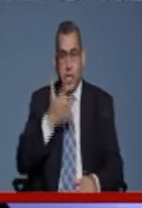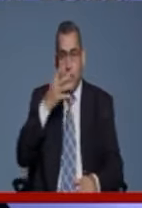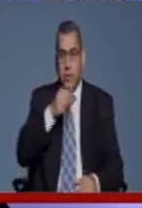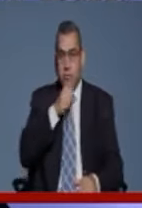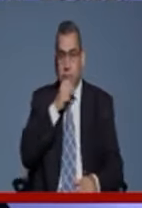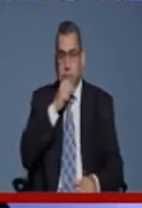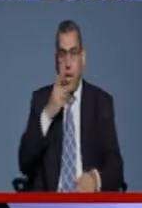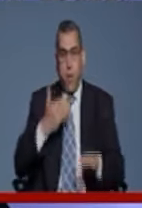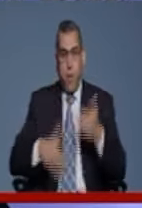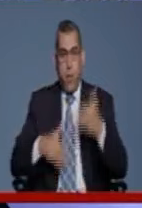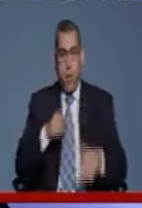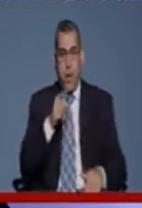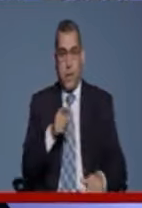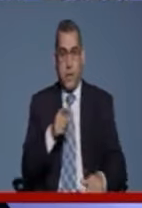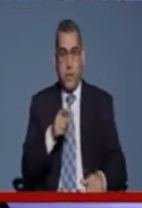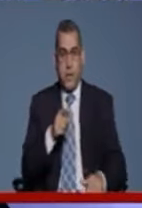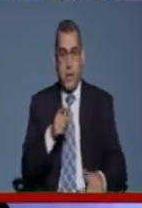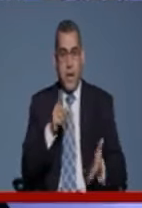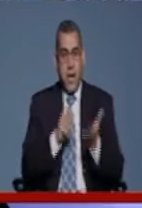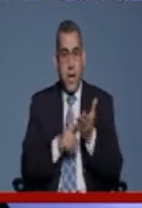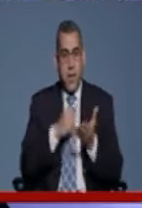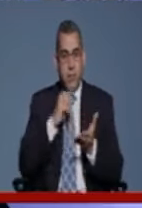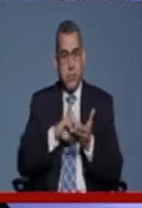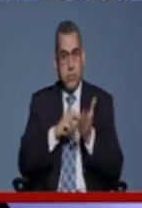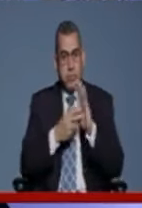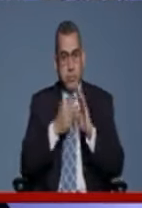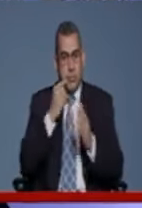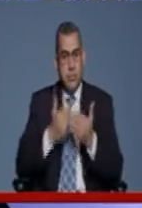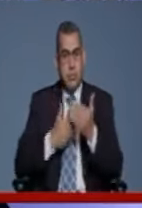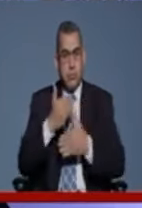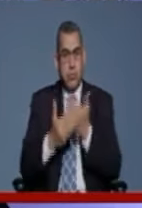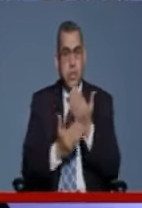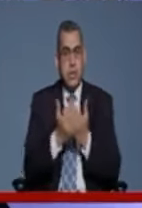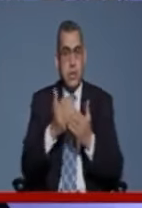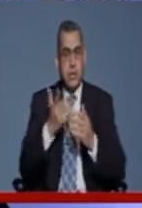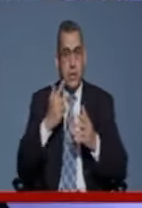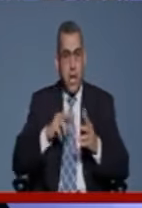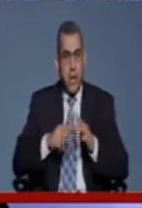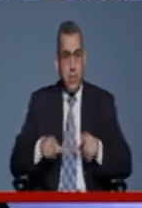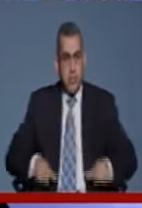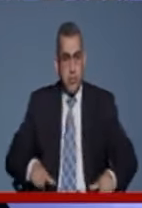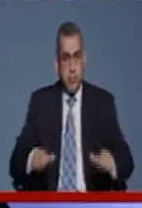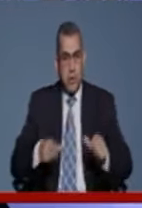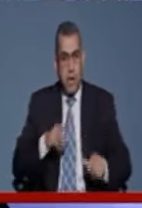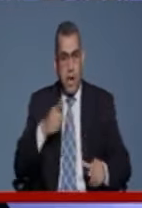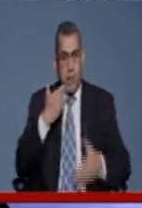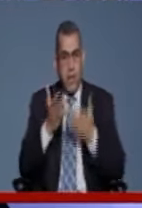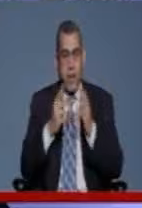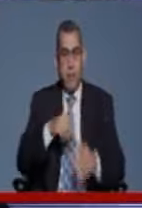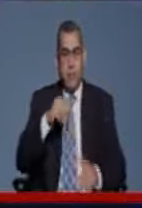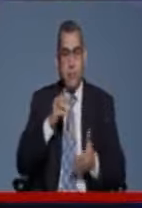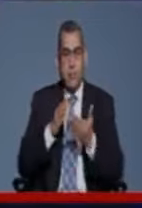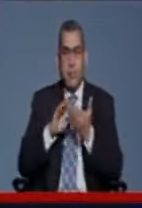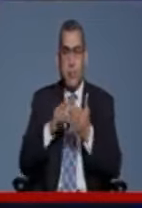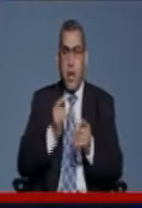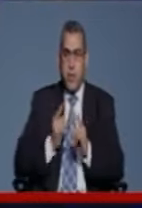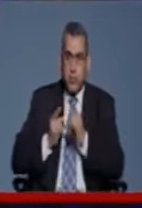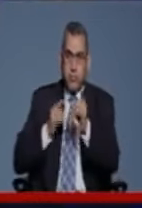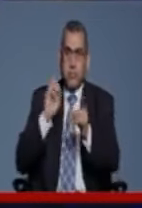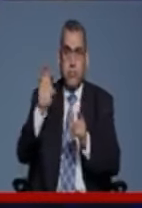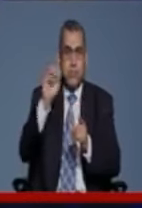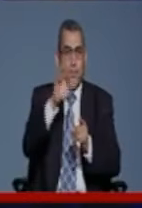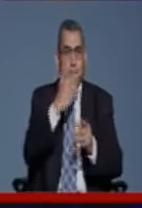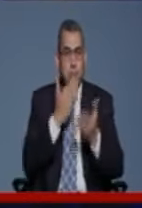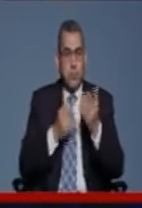الهمم، واستحداث مراكز متطورة ثابتة ومتحركة لإتاحة تلك الخدمات دون عناء.